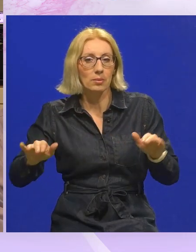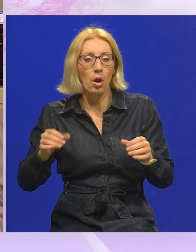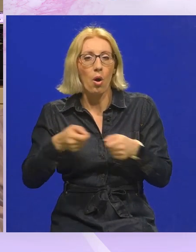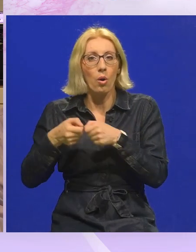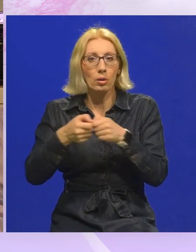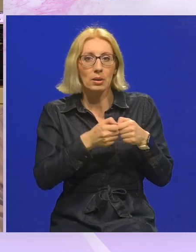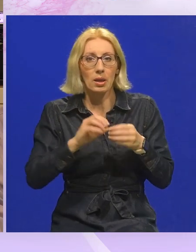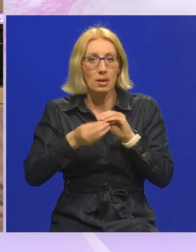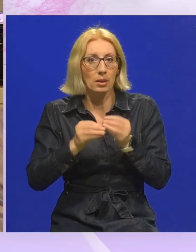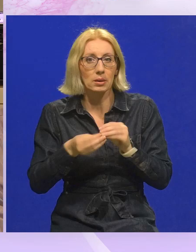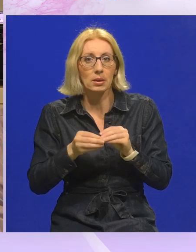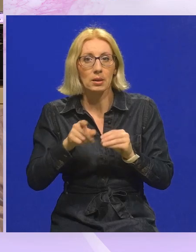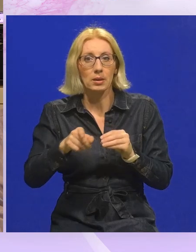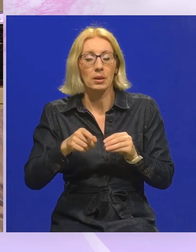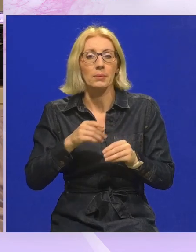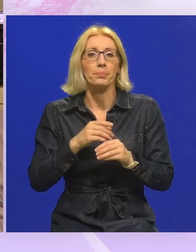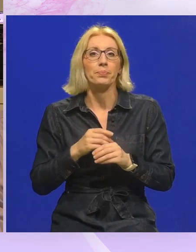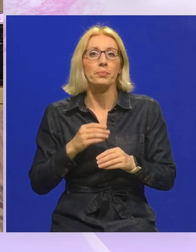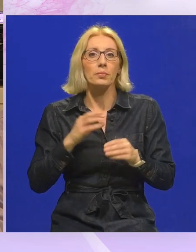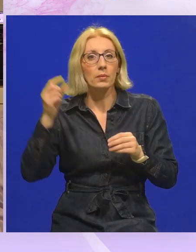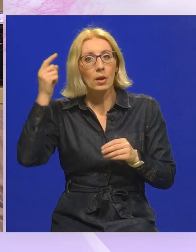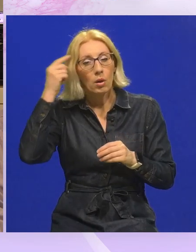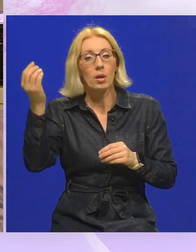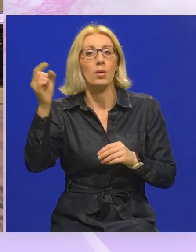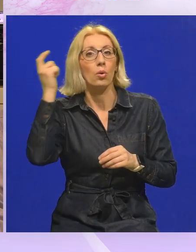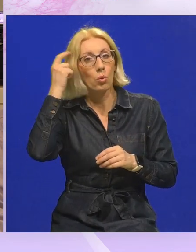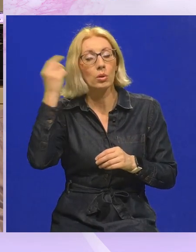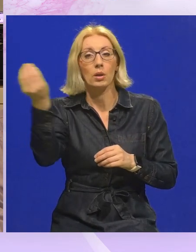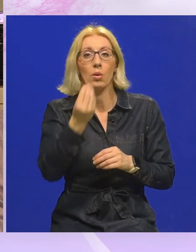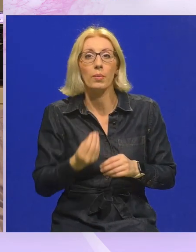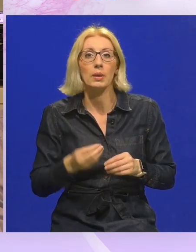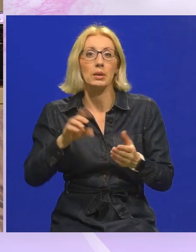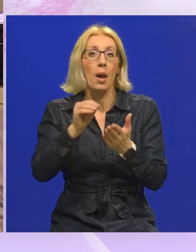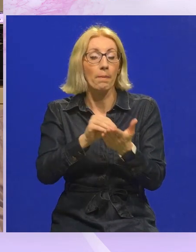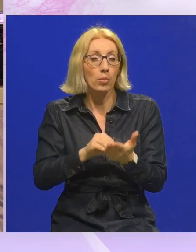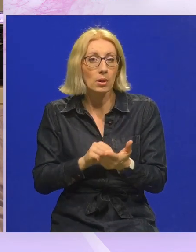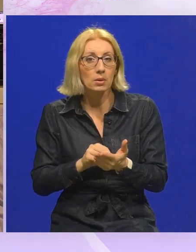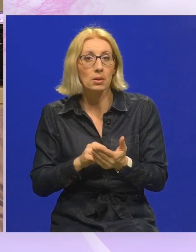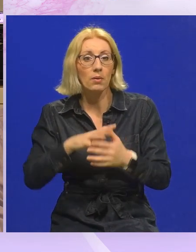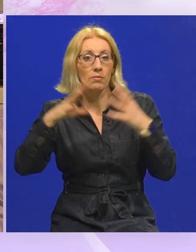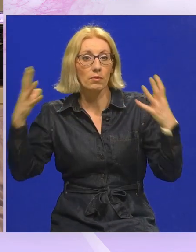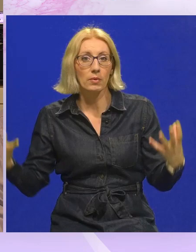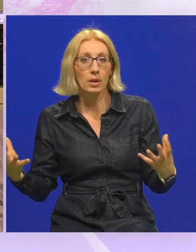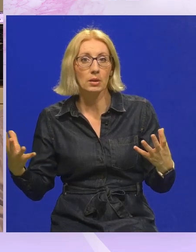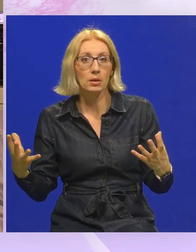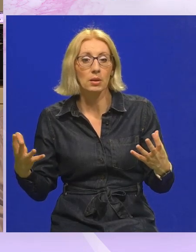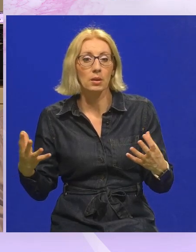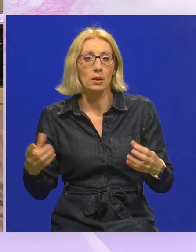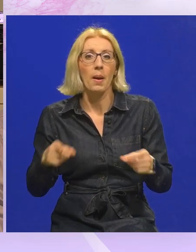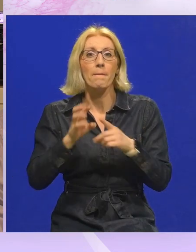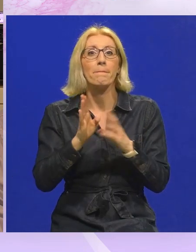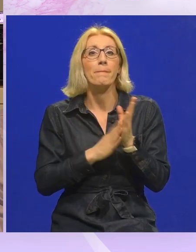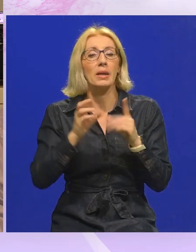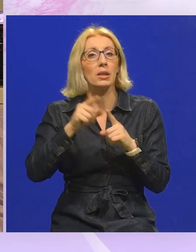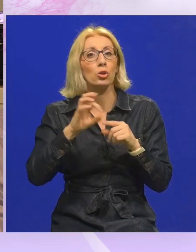organizaciju radionica iz područja umjetnosti i kulture, ali na tim istim podacima, znači u većem dijelu su bazirane i